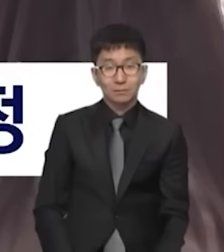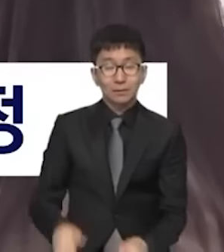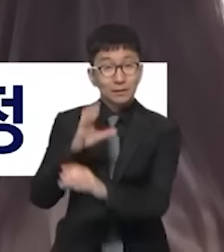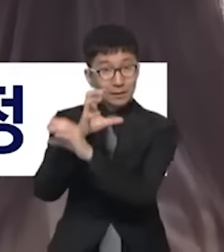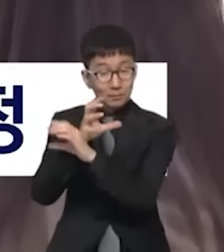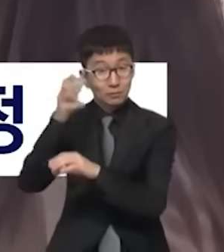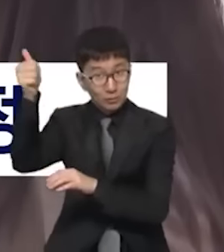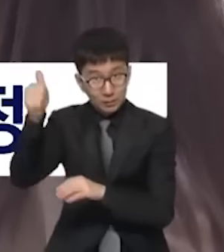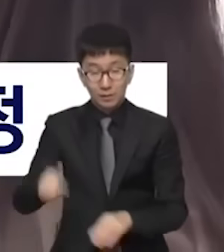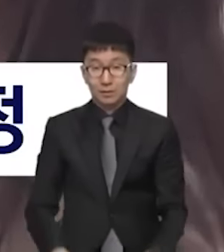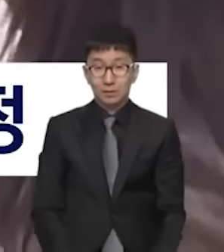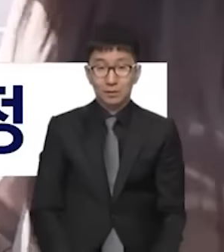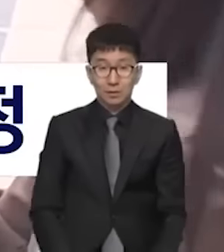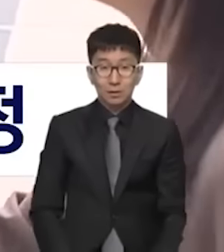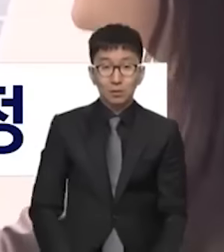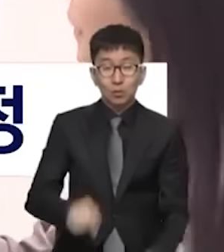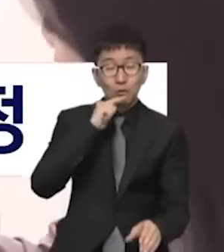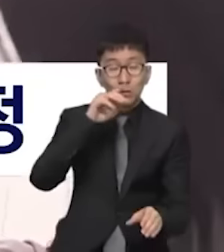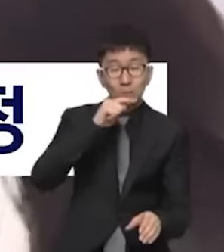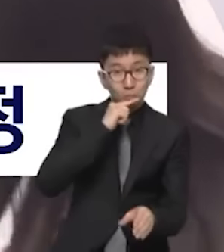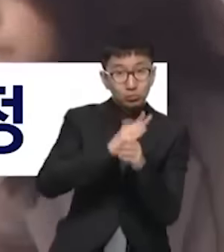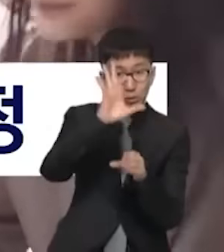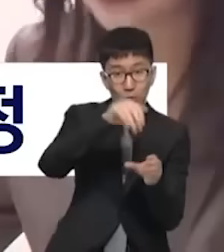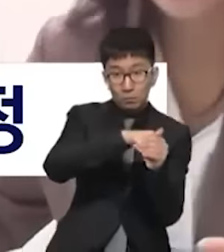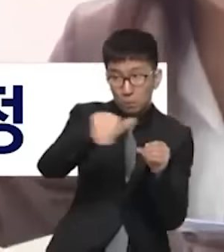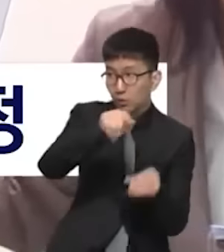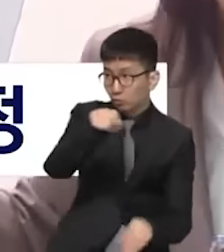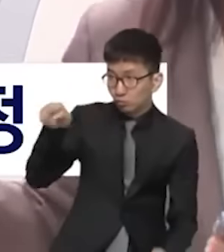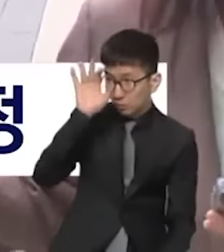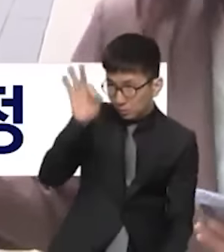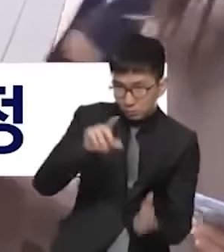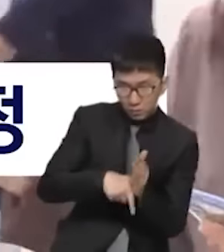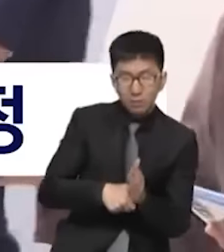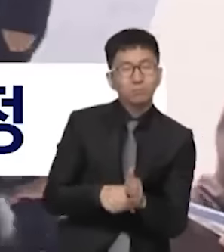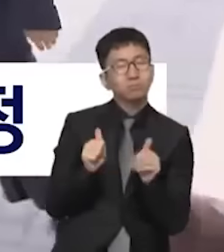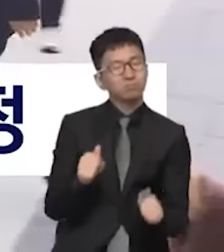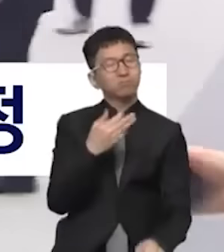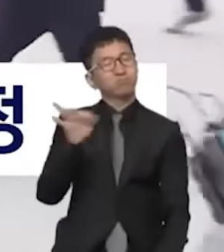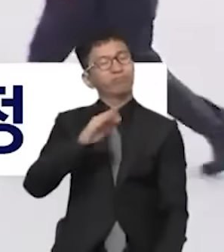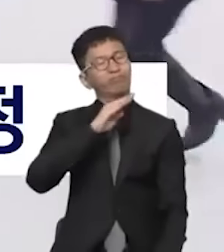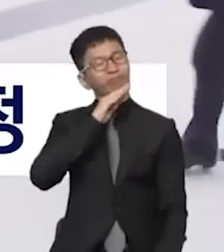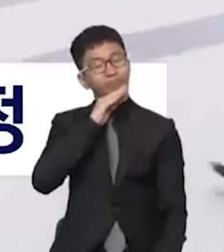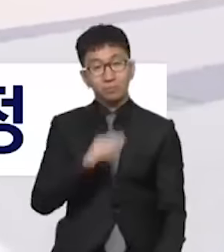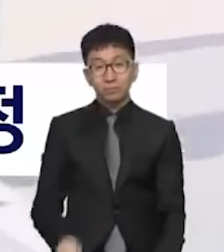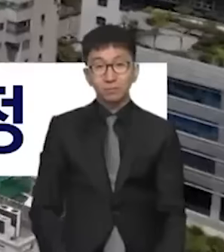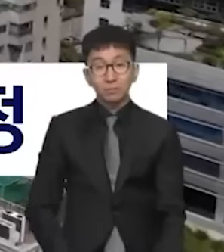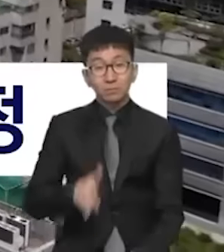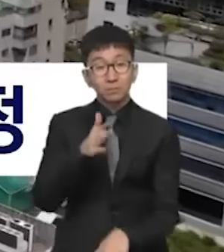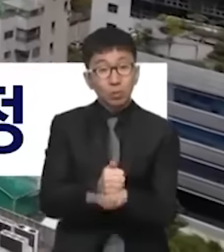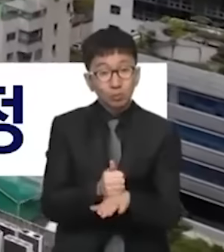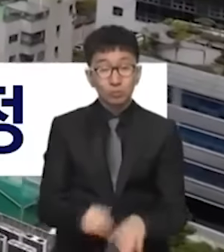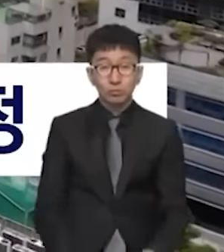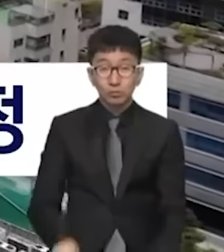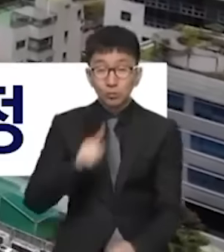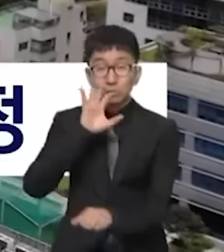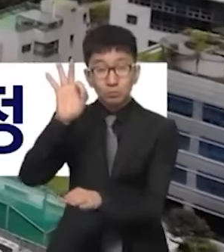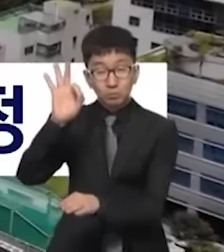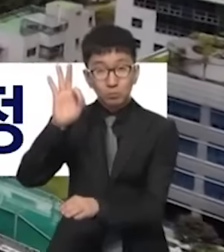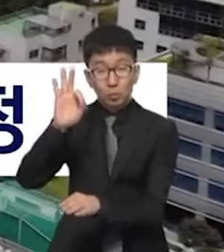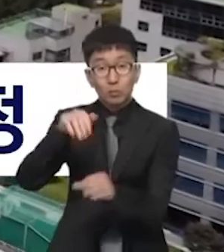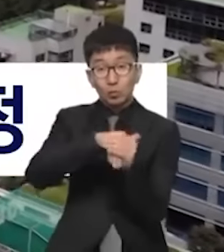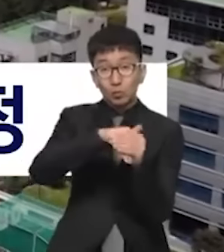쌍방울 전 회장 진술의 신빙성 등을 상당 부분 인정한 만큼 북한에 송금된 돈이 이 대표에 대한 제3자